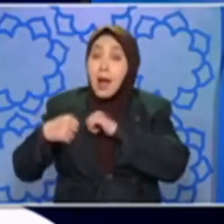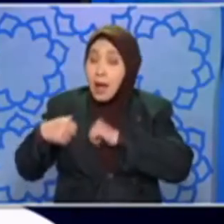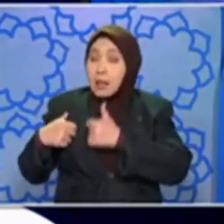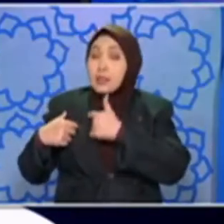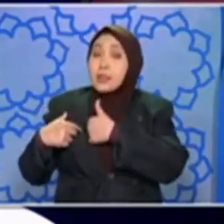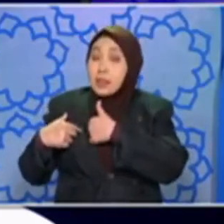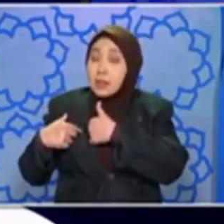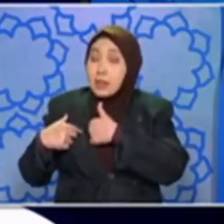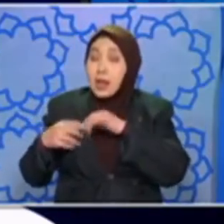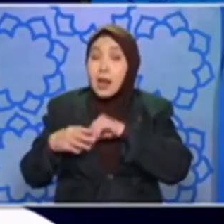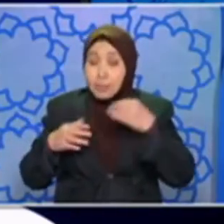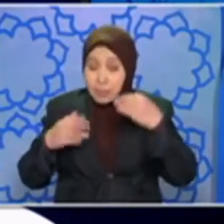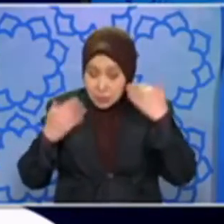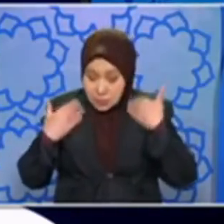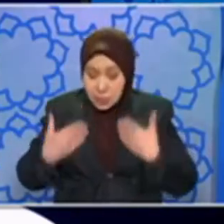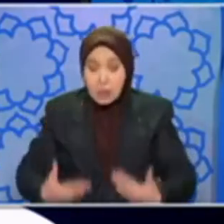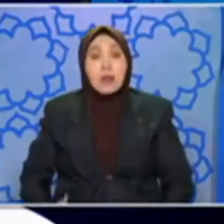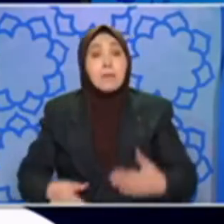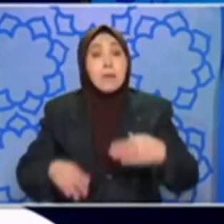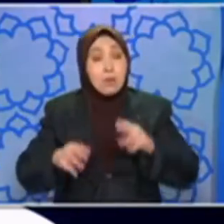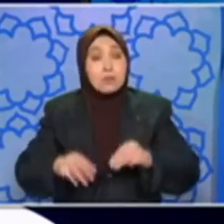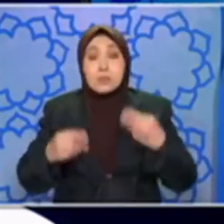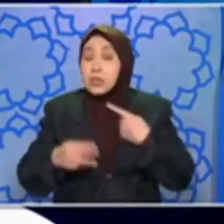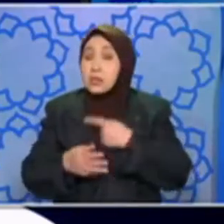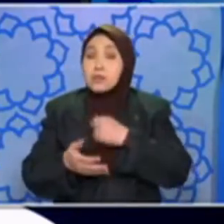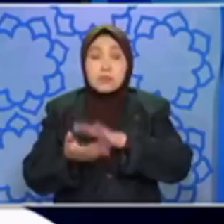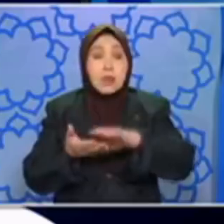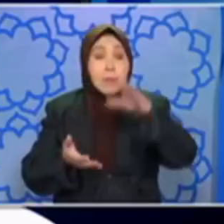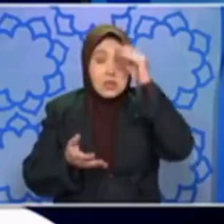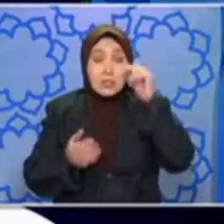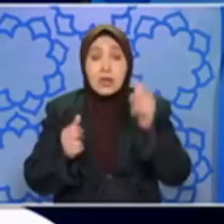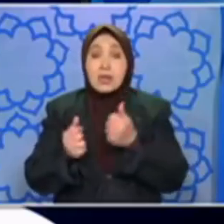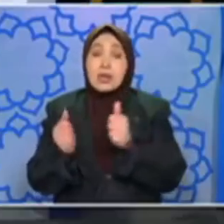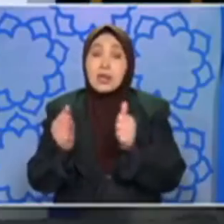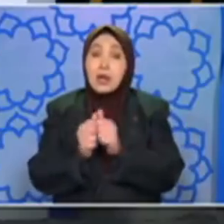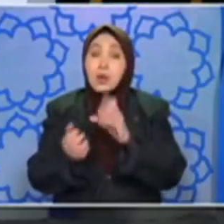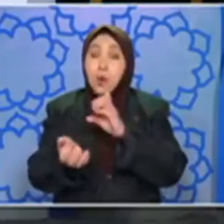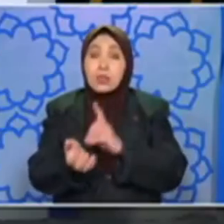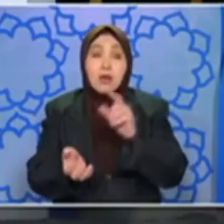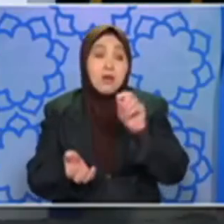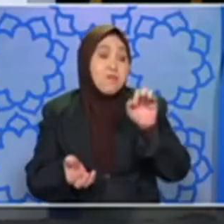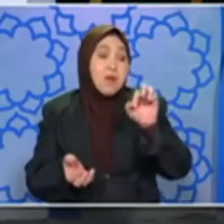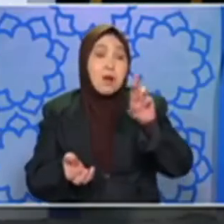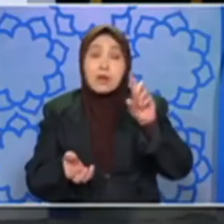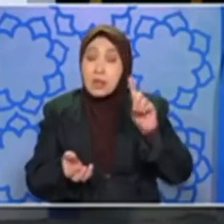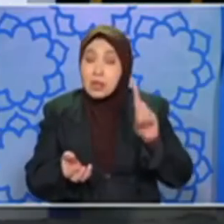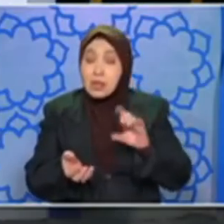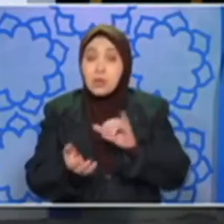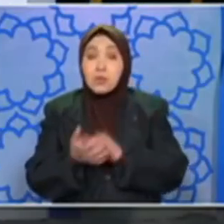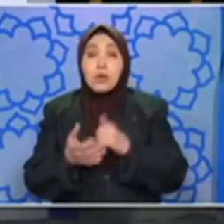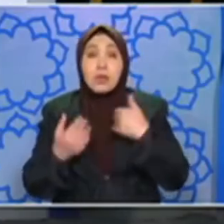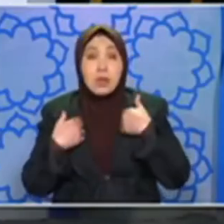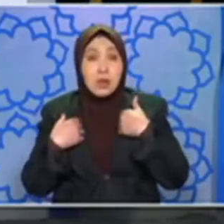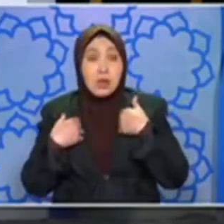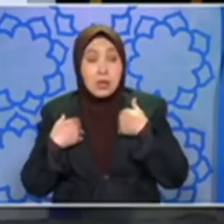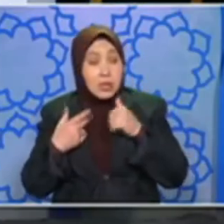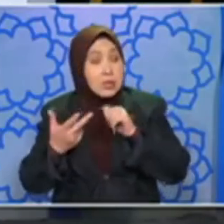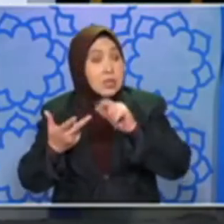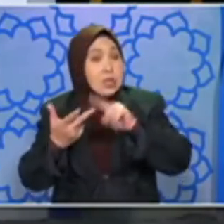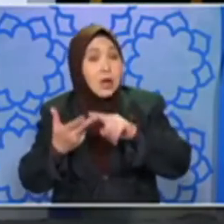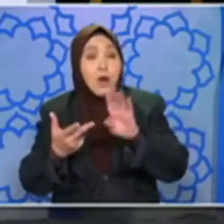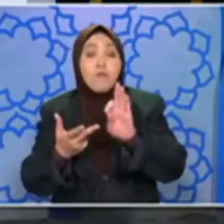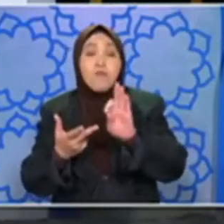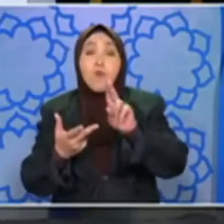dalam diri manusia ni, ustaz ni, kita dah belajar dengan Dr. Farid Rabi baru ni. Aha. Sudur, sadar, lapisan kedua qalb, lapisan ketiga adalah